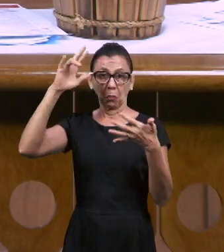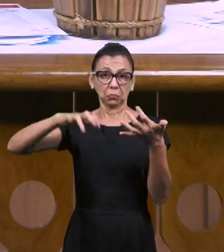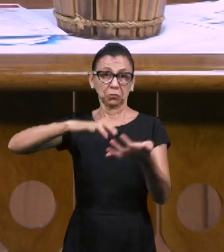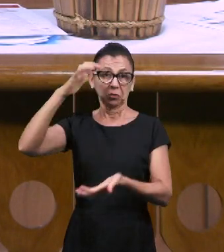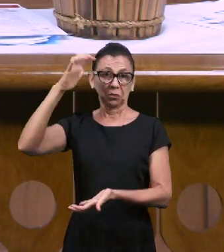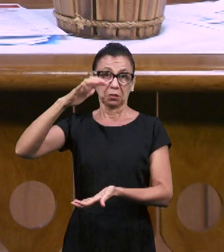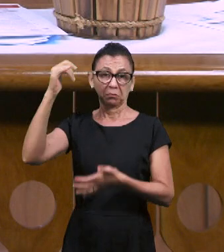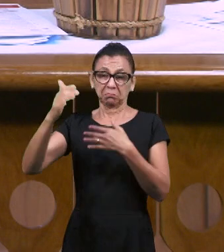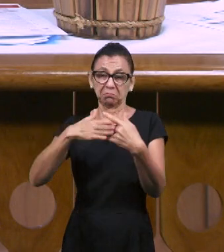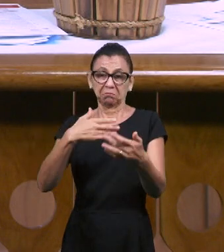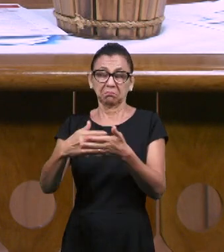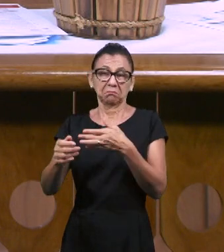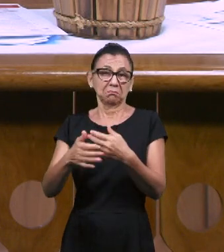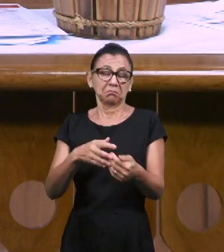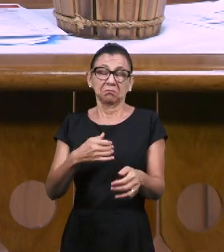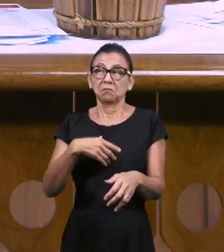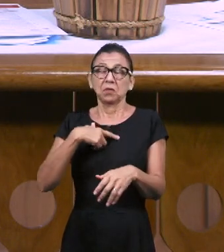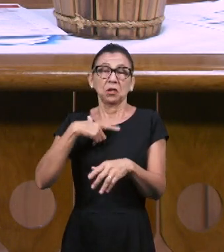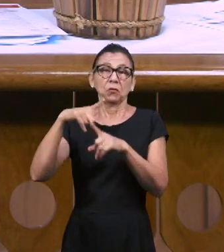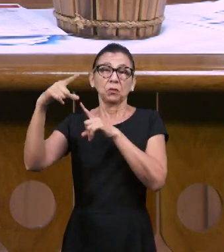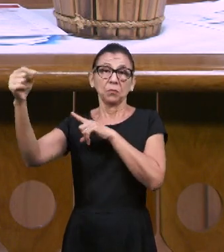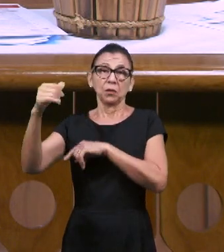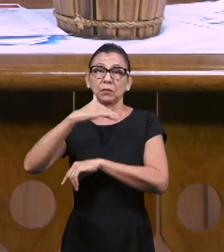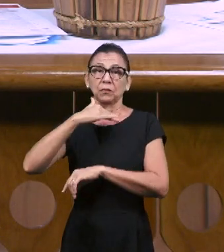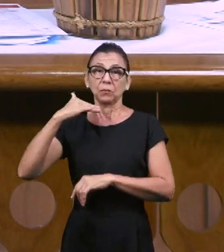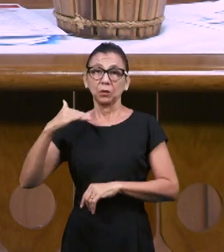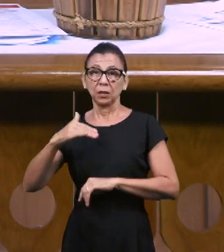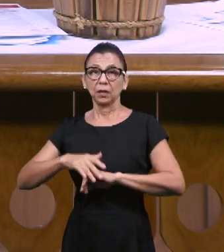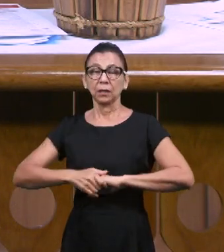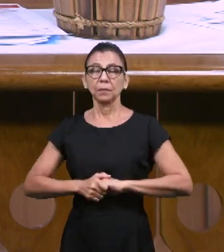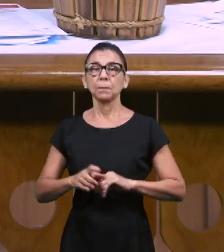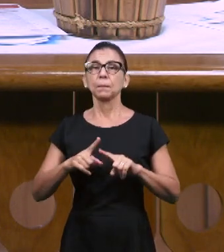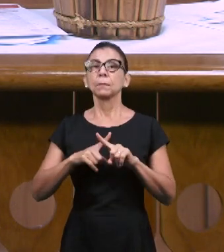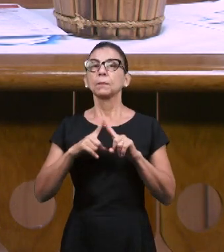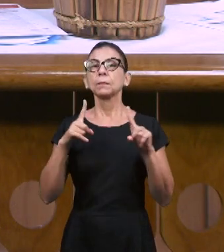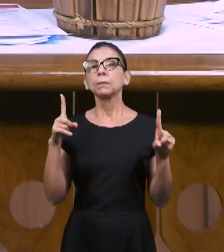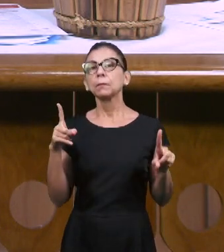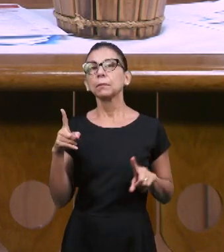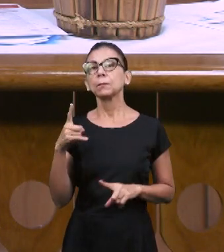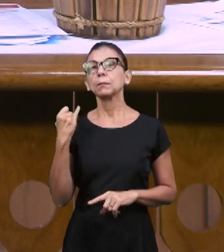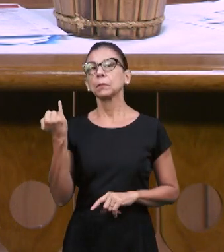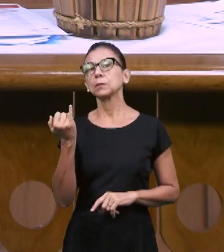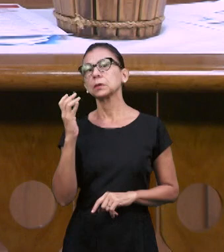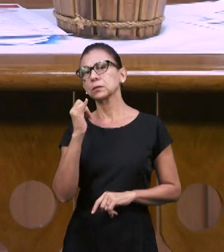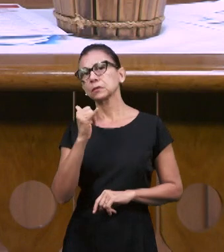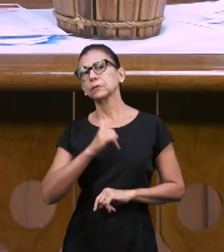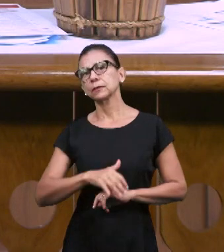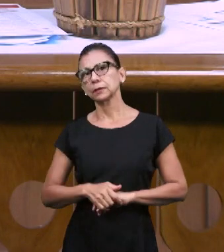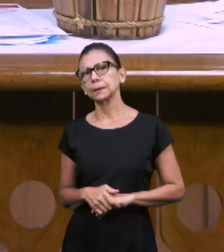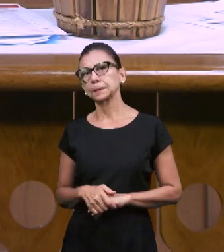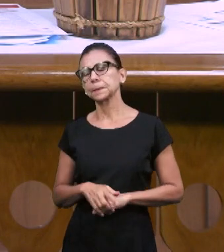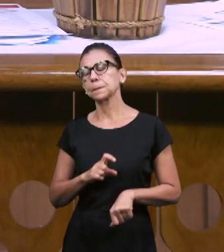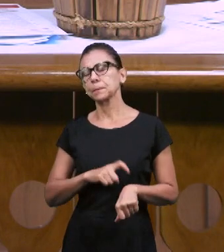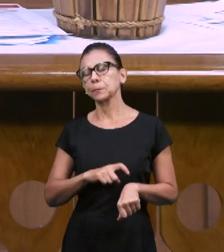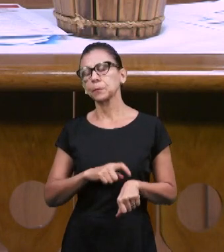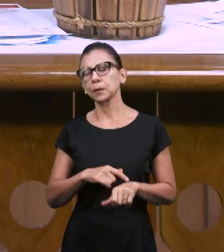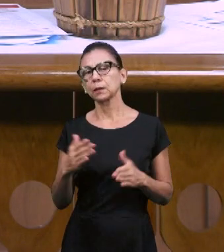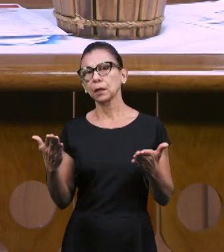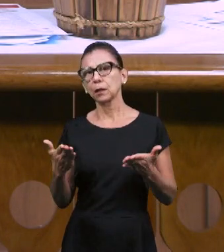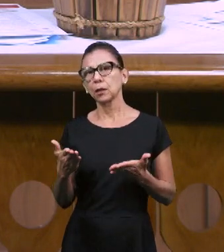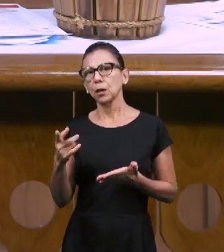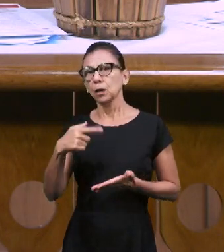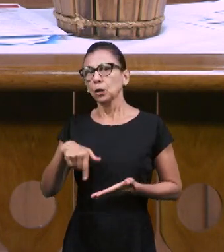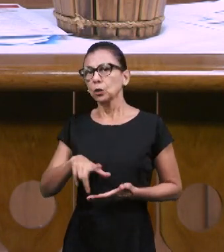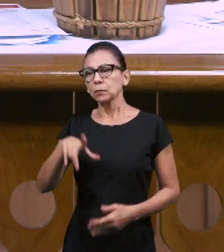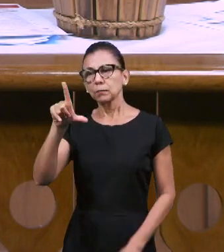suis pas préoccupé. Donc, mais une chose, nous devons dire, c'est que dans cette heure, soit